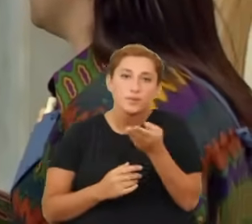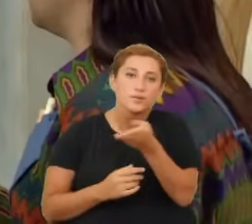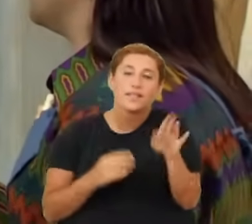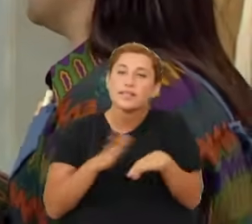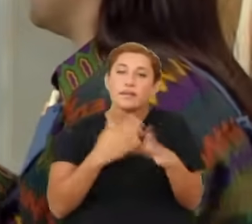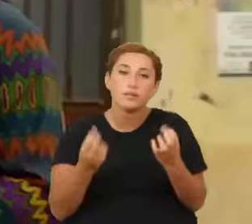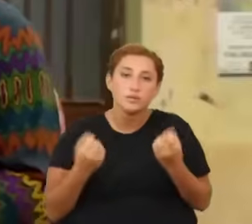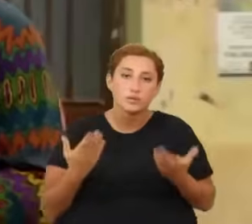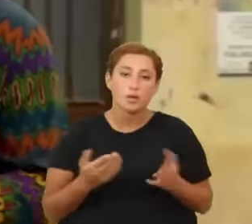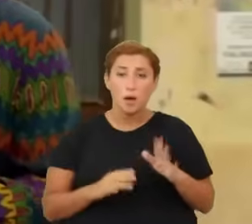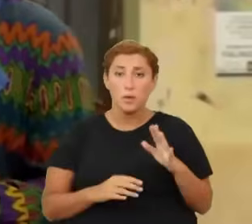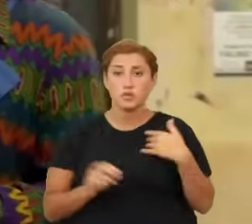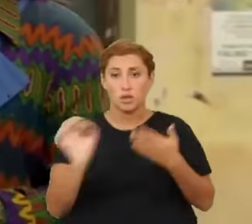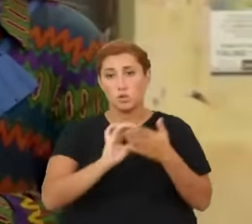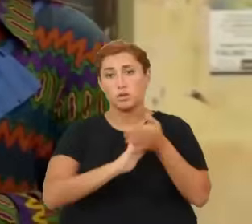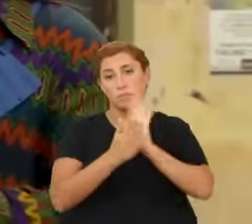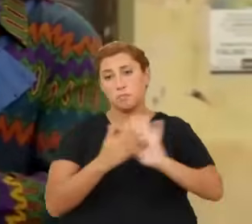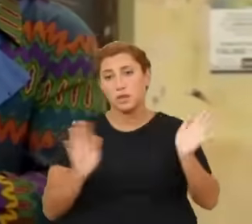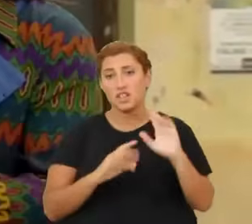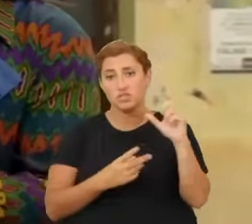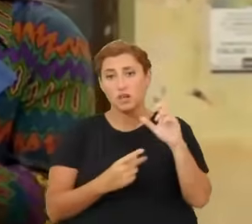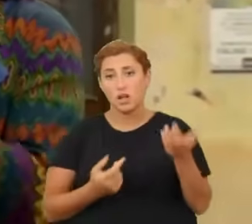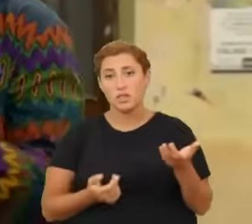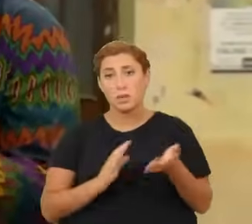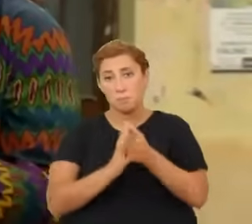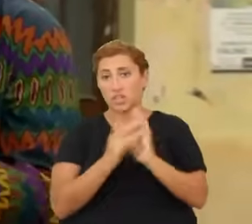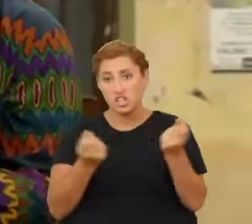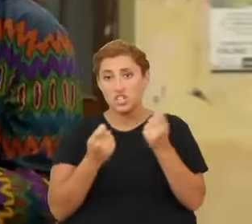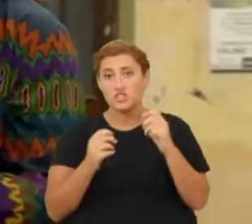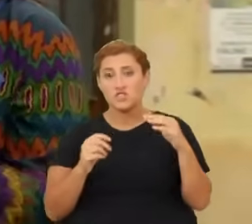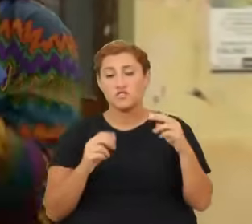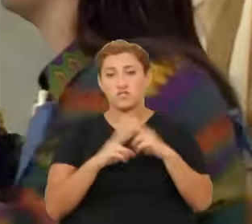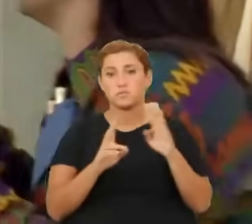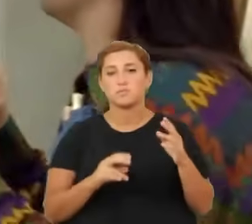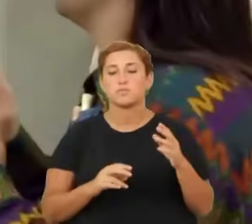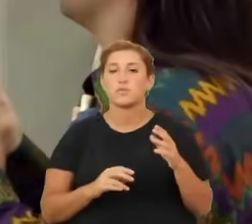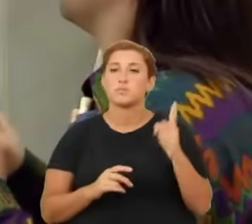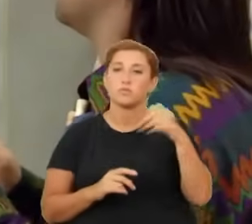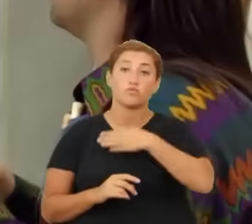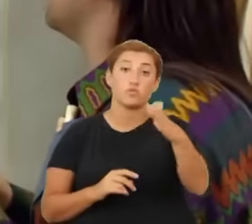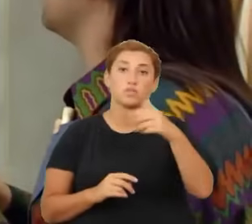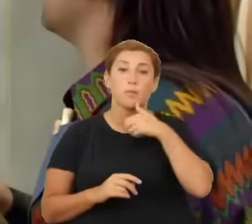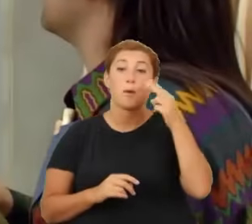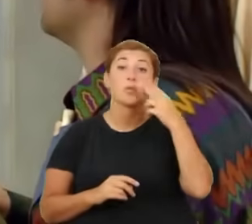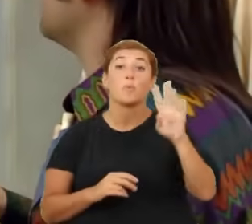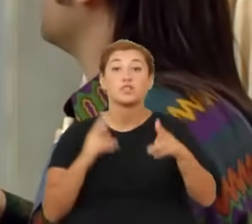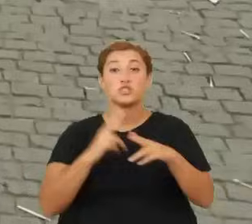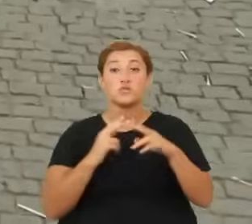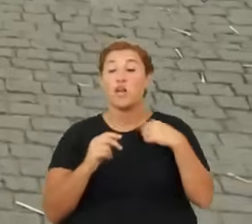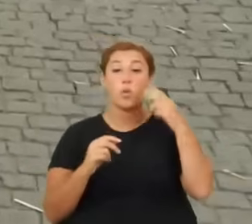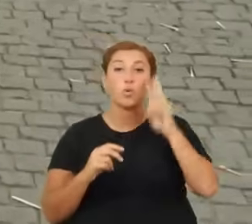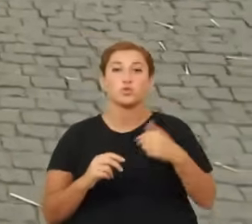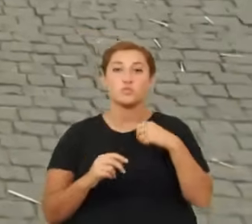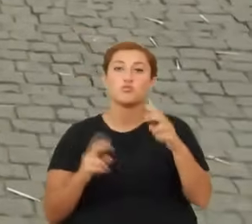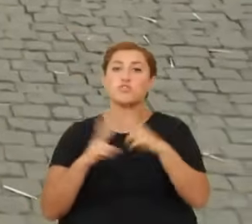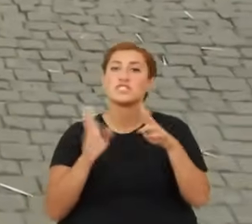Ya niye alıyorsun? Ama işte doldurdum, bitti yani Çatatoy. Bitti işim fişlerle, ben de onları aldım. Bir tane yerleştireceğim şimdi, babam görmesin ha, canımızı okur.